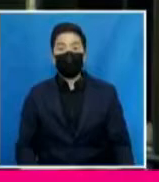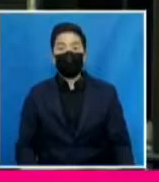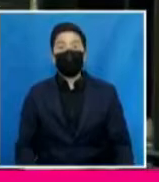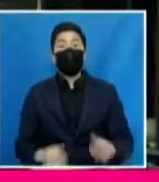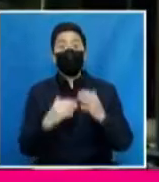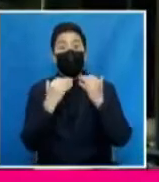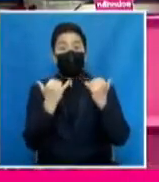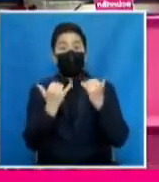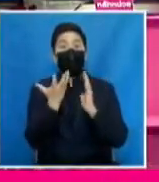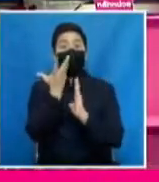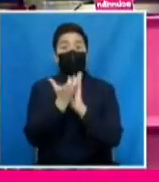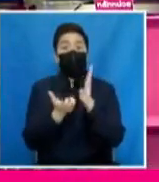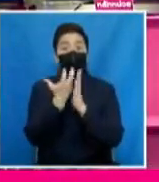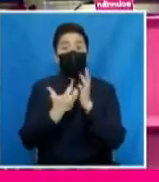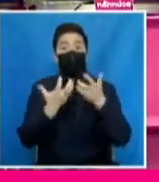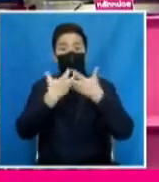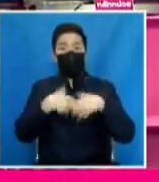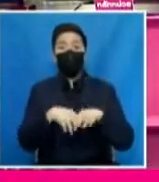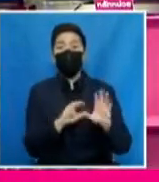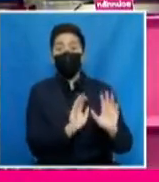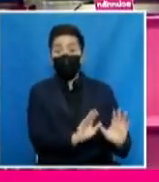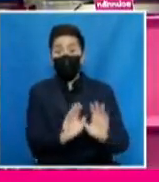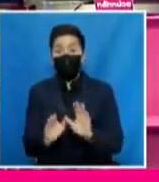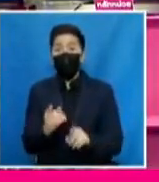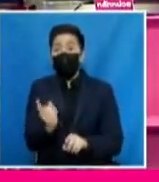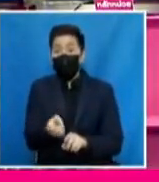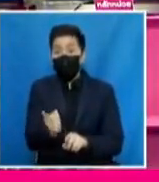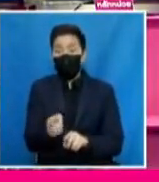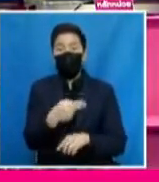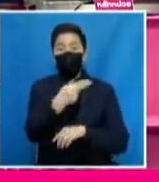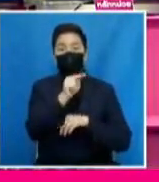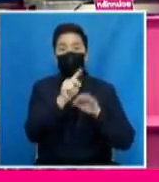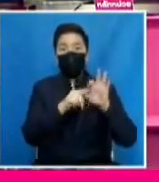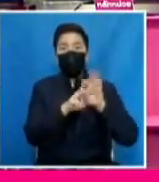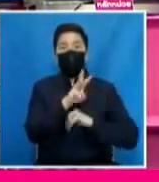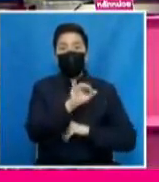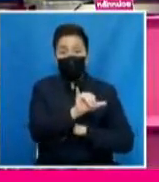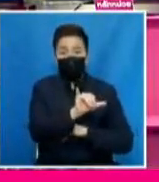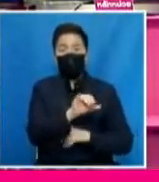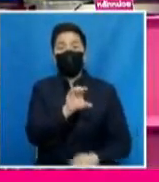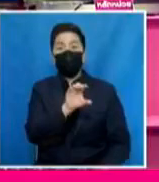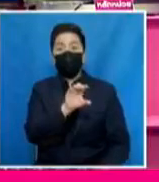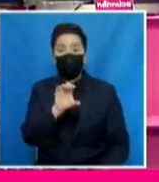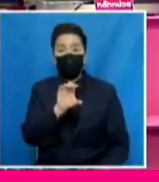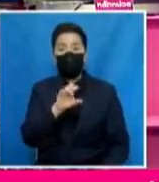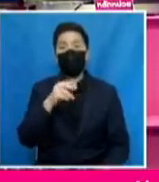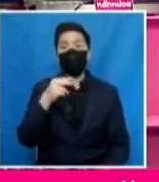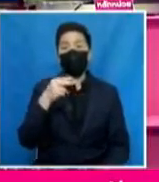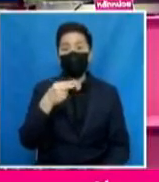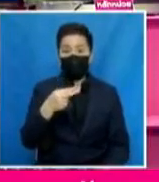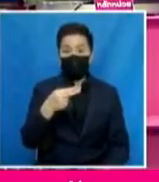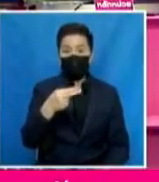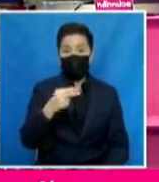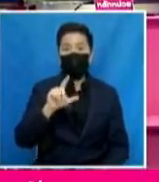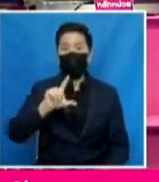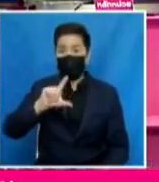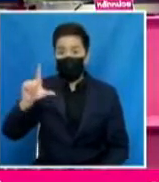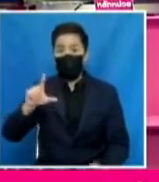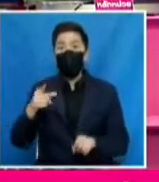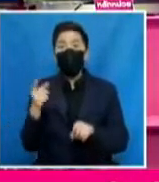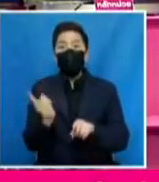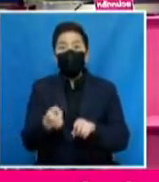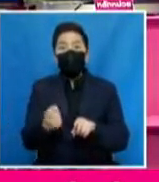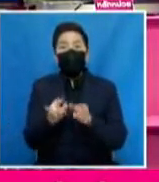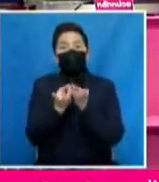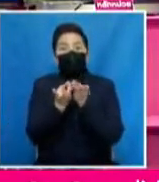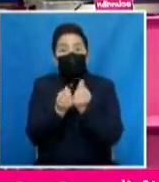ต่อไปจะใช้เครื่องออกรางวัลไฟฟ้าอัตโนมัติหลักหน่วยหลักร้อยหลักหมื่นและหลักล้าน